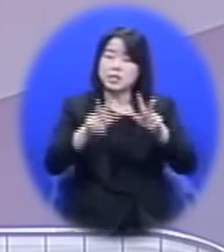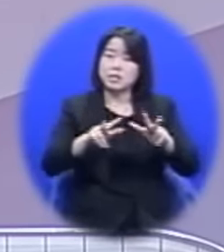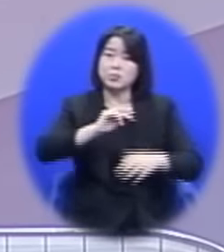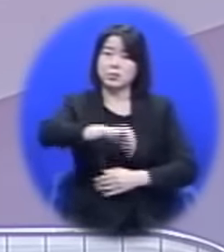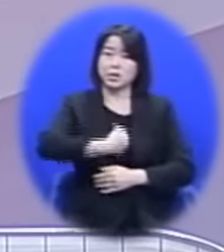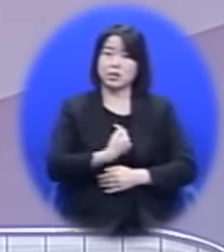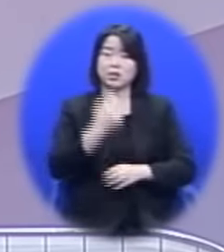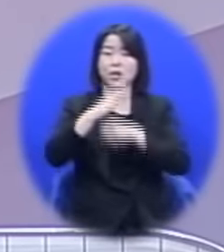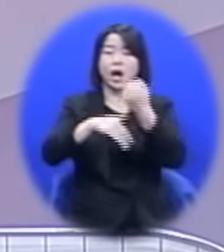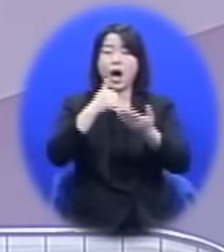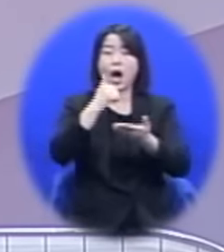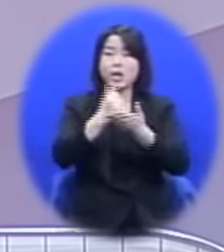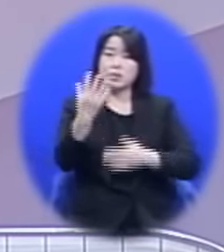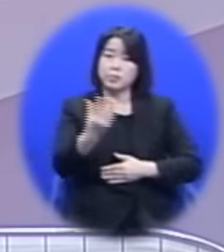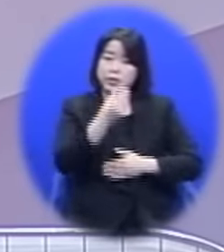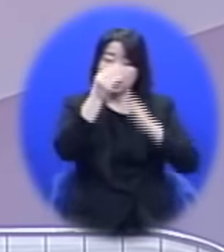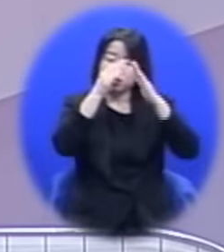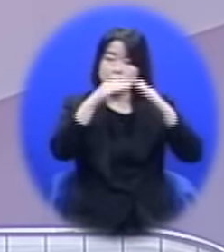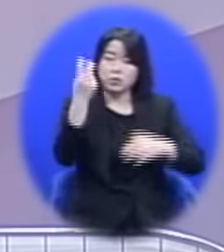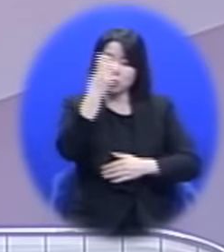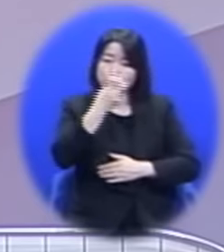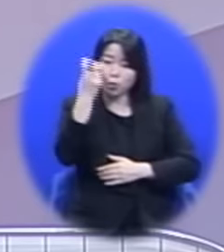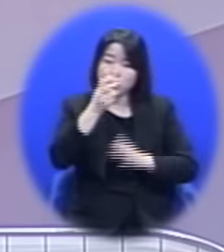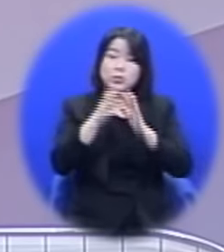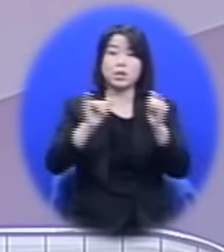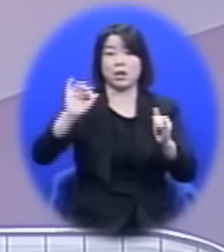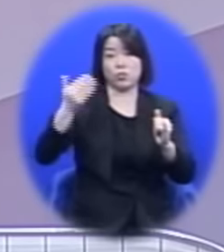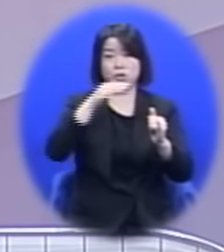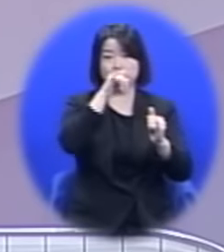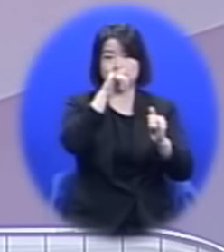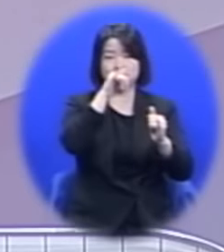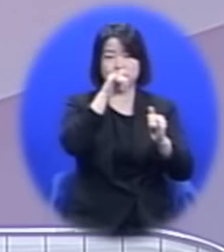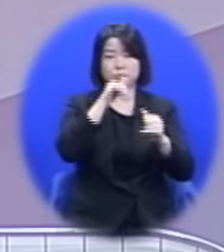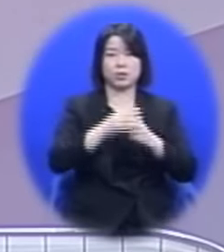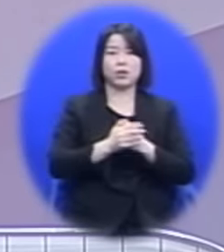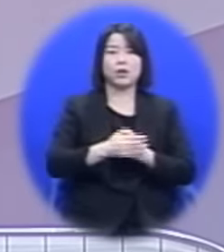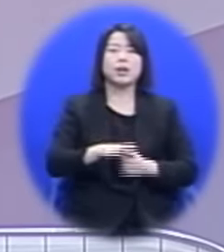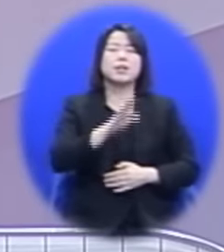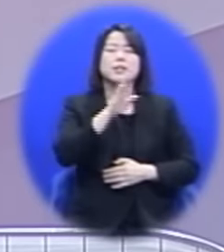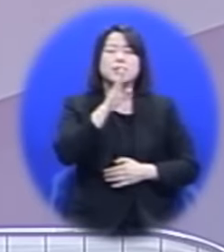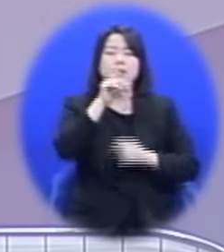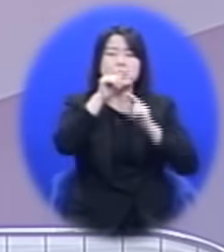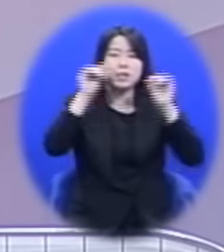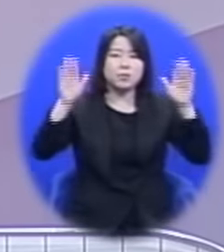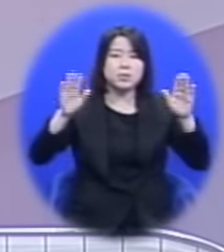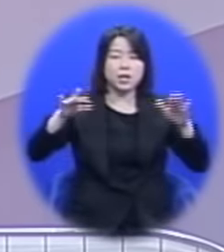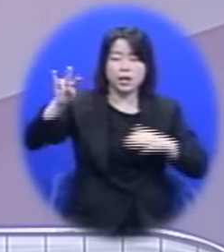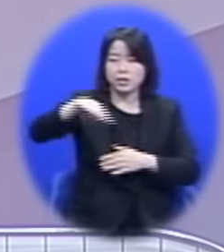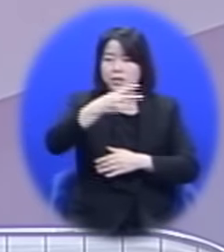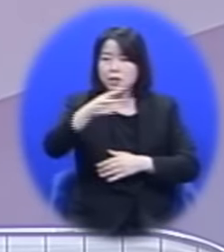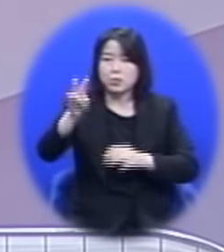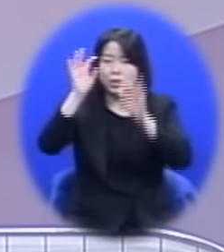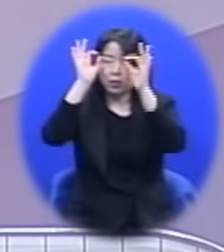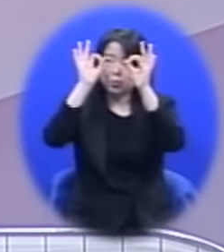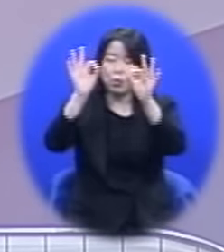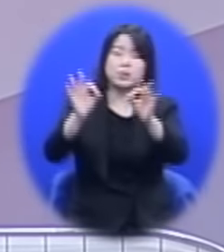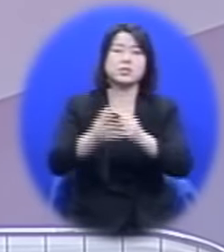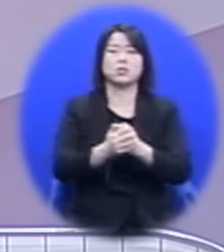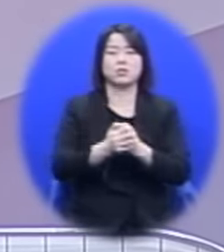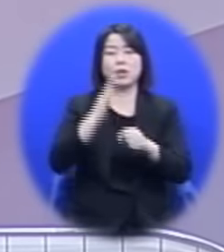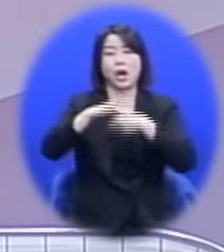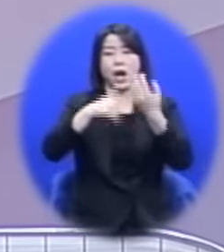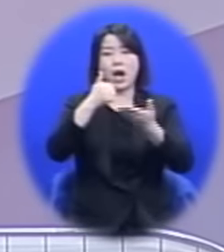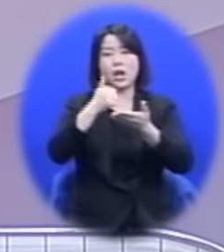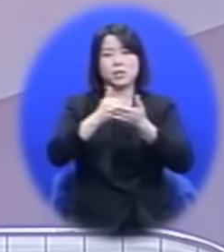자기들이 하나님의 성전을 돌보는 자가 되어 있습니다. 참새를 보면서 제비를 보면서